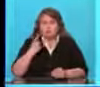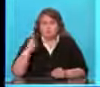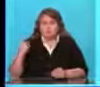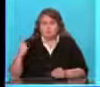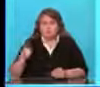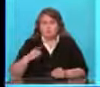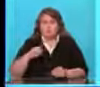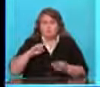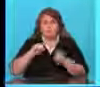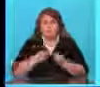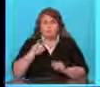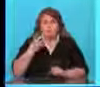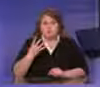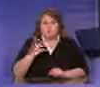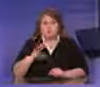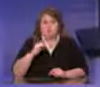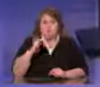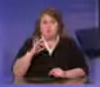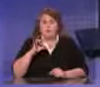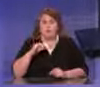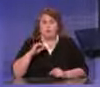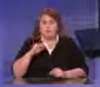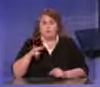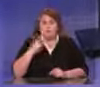1-1-1-1, то есть 4 однерки, и фенотип тоже